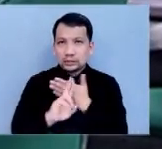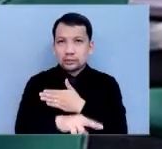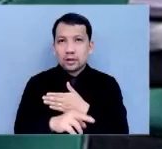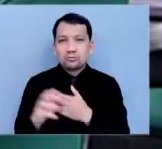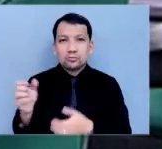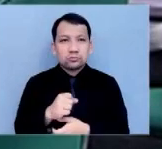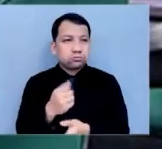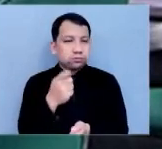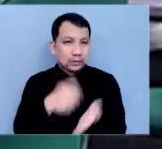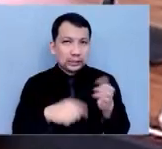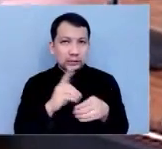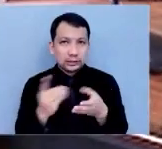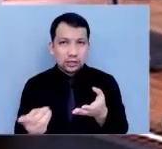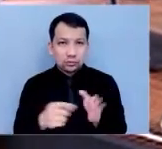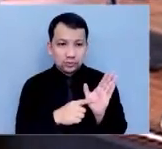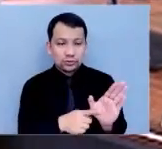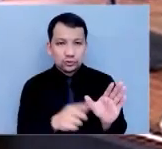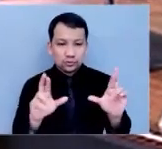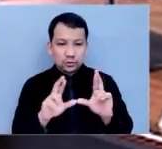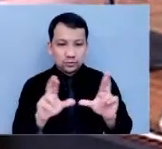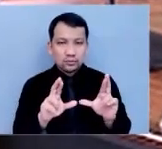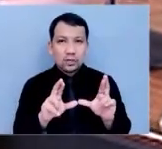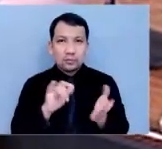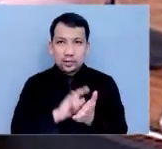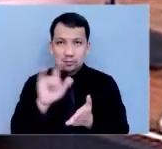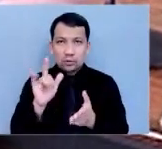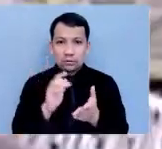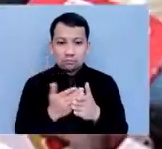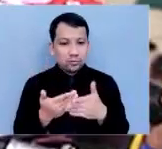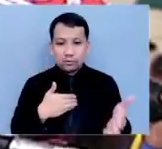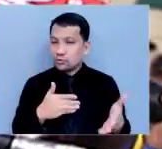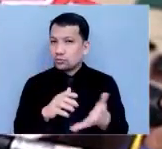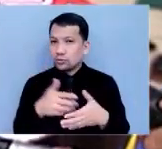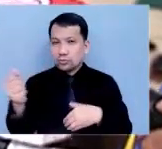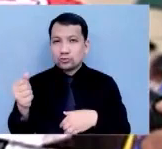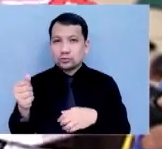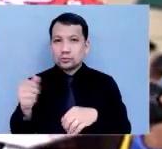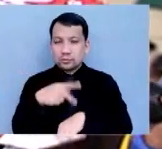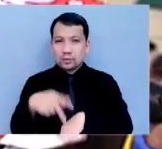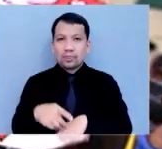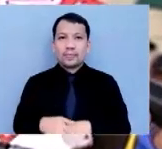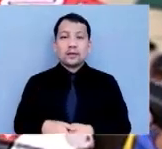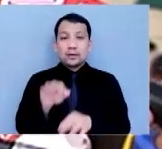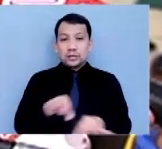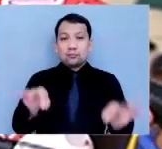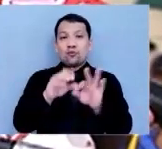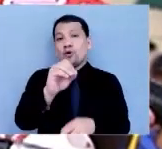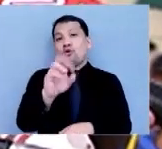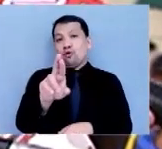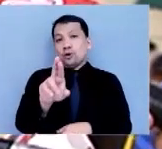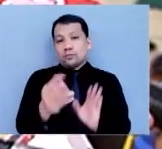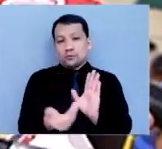tax refund kapag ipinakita ang resibo sa airport bago umalis ng bansa. Importante yung OR dahil yung OR, patunay